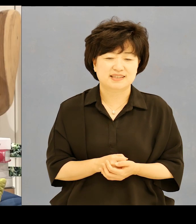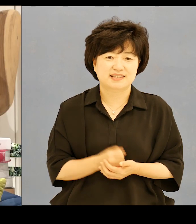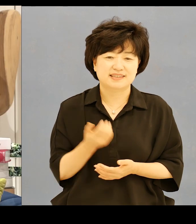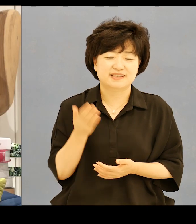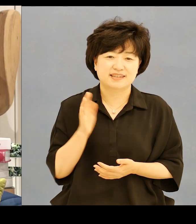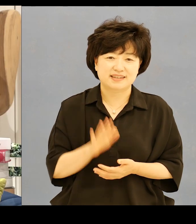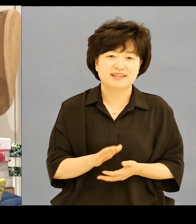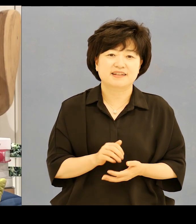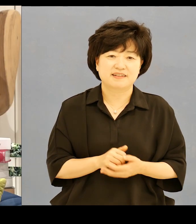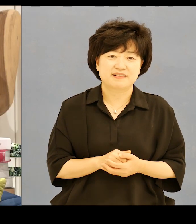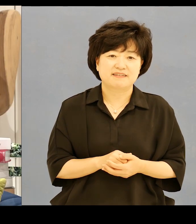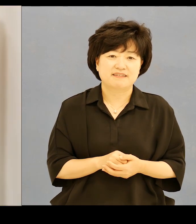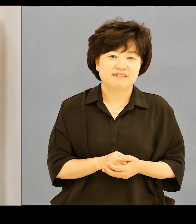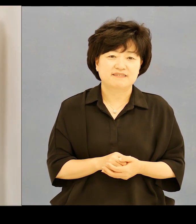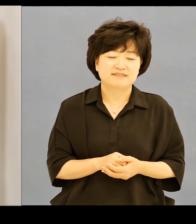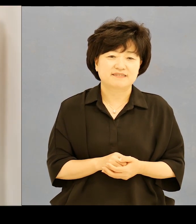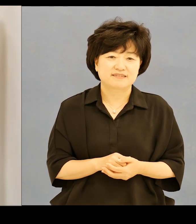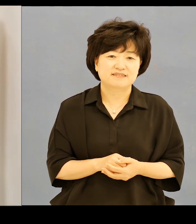근데